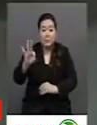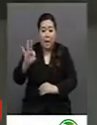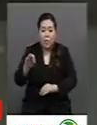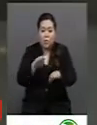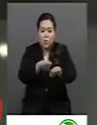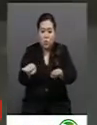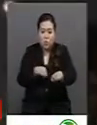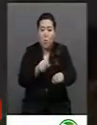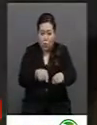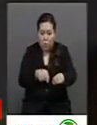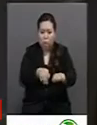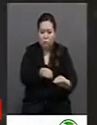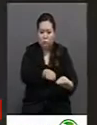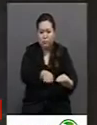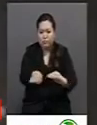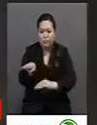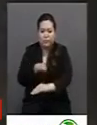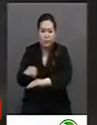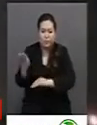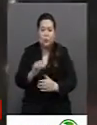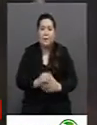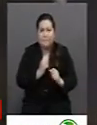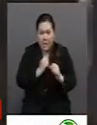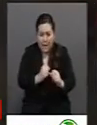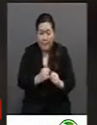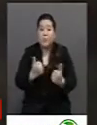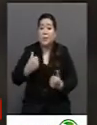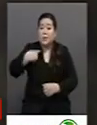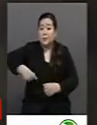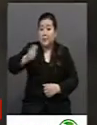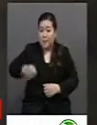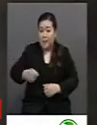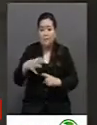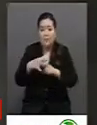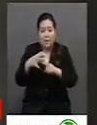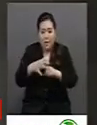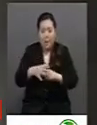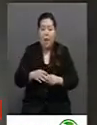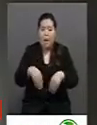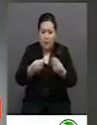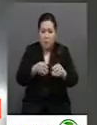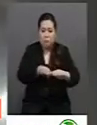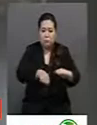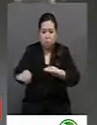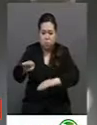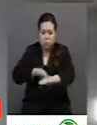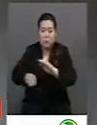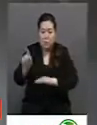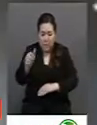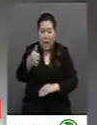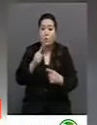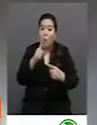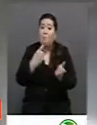าจากท่าเรือให้ได้ค่ะหลังจากที่ศาลจังหวัดพัทยามีคำสั่งให้ปล่อยรถเมย์ดังกล่าวแล้วแต่ว่าต้องมีการวางเงินค่าประกัน